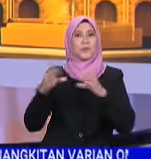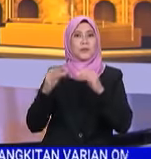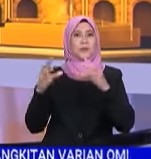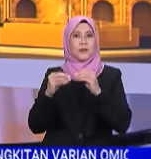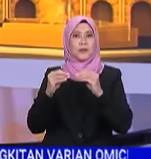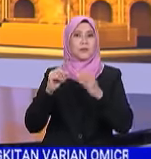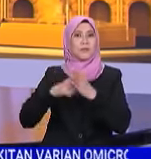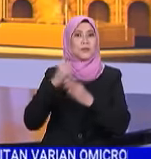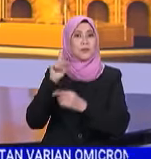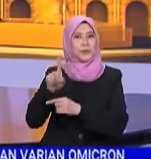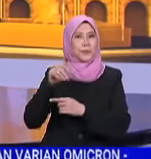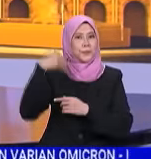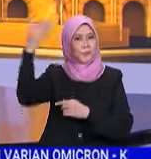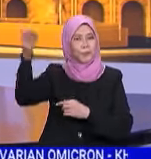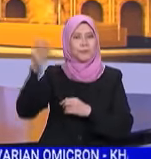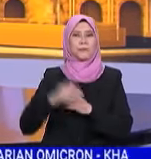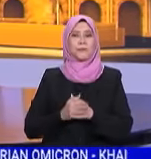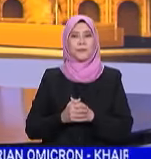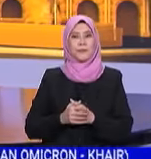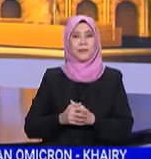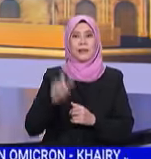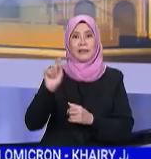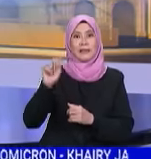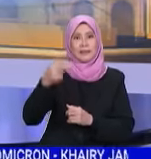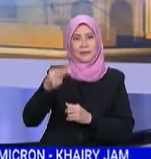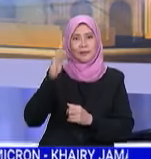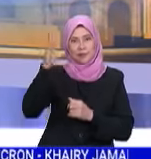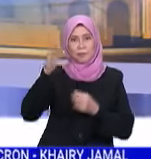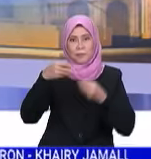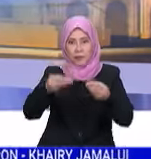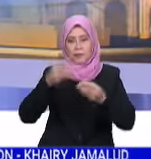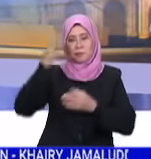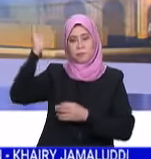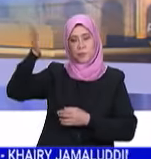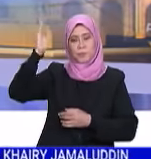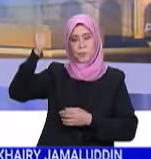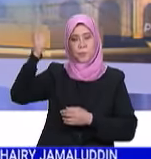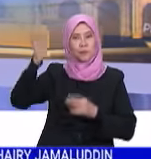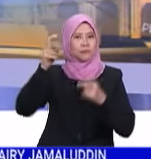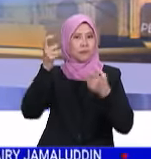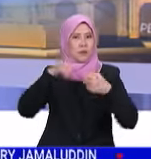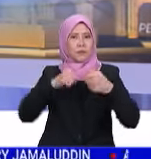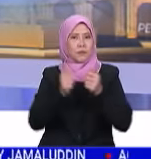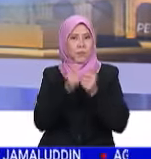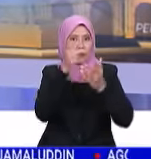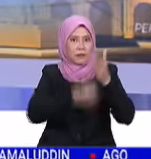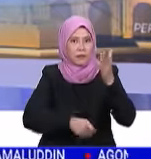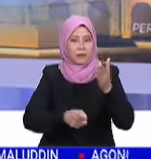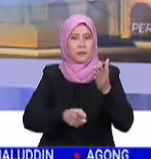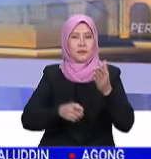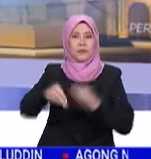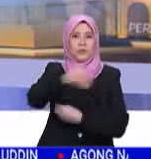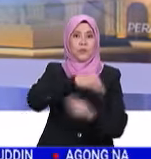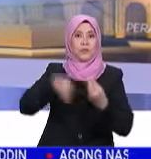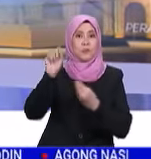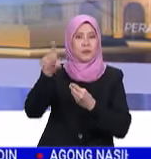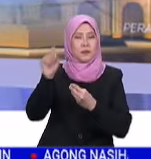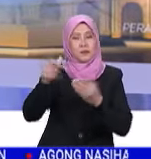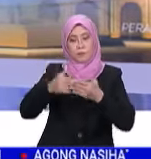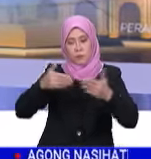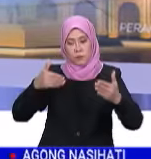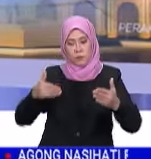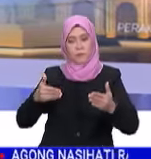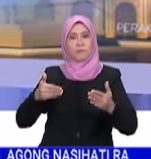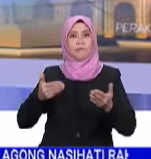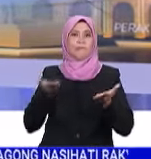Januari hadapan lembaga tabung Haji dijadual akan memberikan taklimat berhubung isu itu Minggu hadapan sebelum dibentangkan kepada